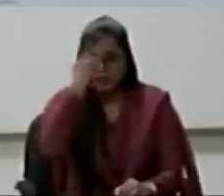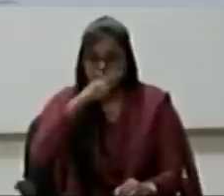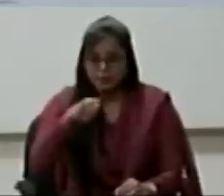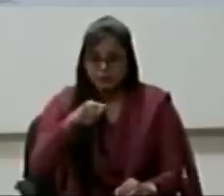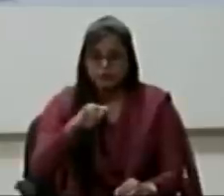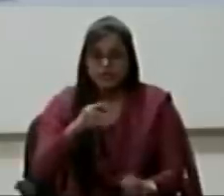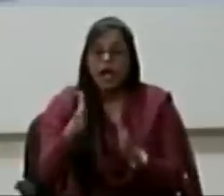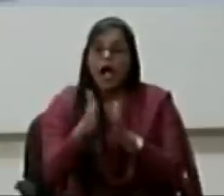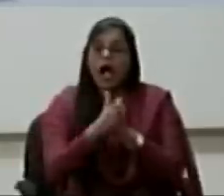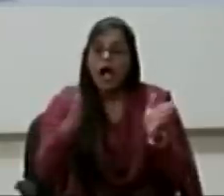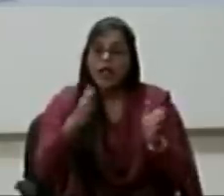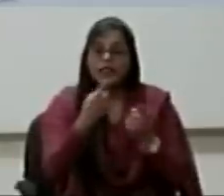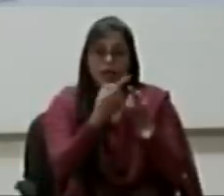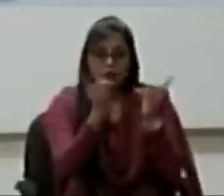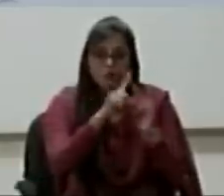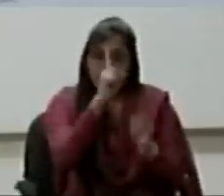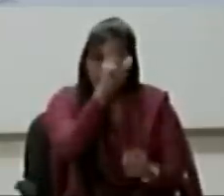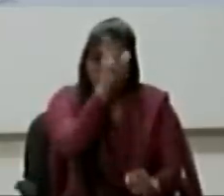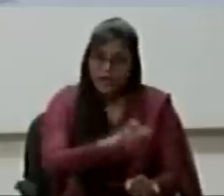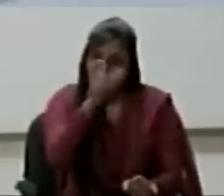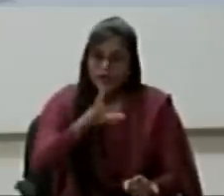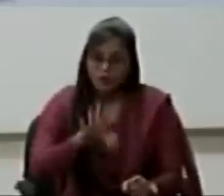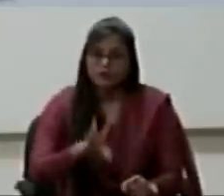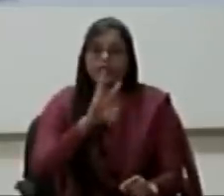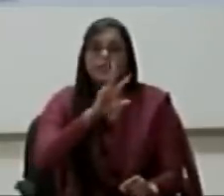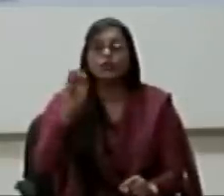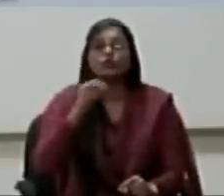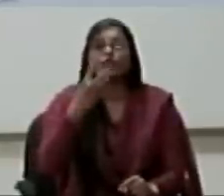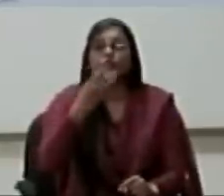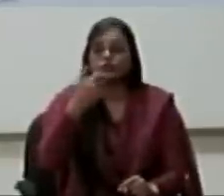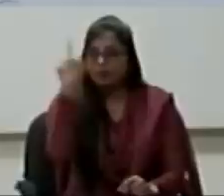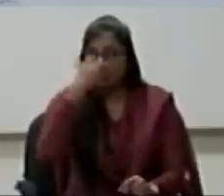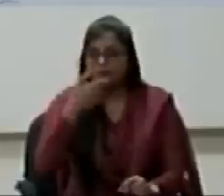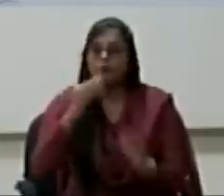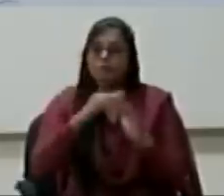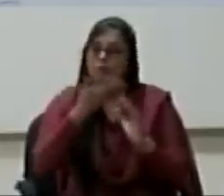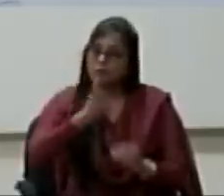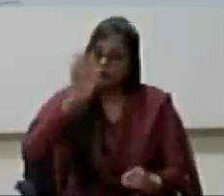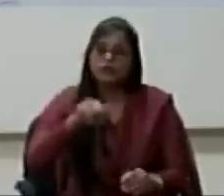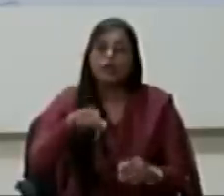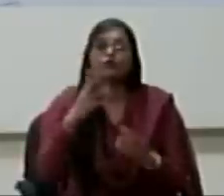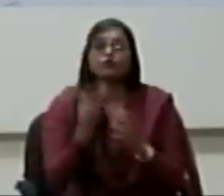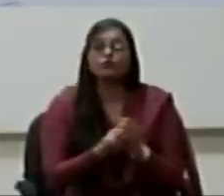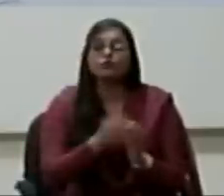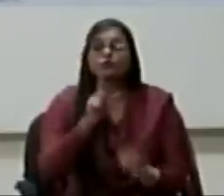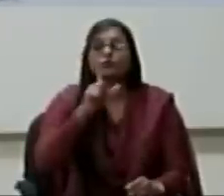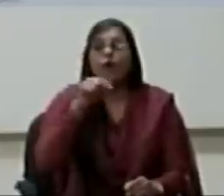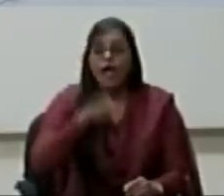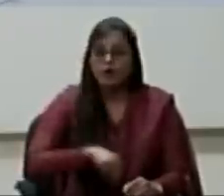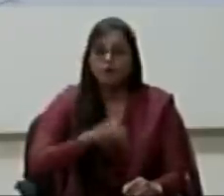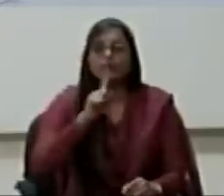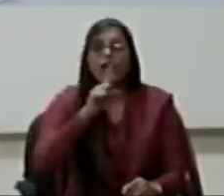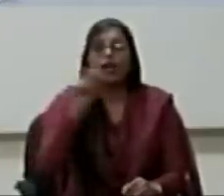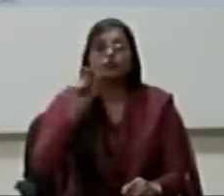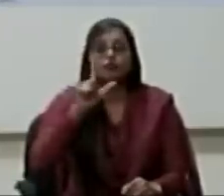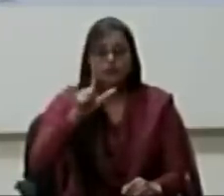হয়েছিল, এদের মধ্যে 336 জনকে ছেড়ে দেওয়া হয়েছে। বর্তমানে 107 জন আইসোলেশনে রয়েছে। আমরা মোবাইল